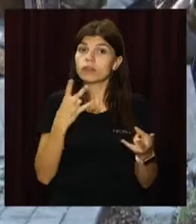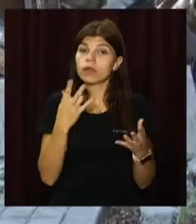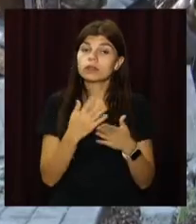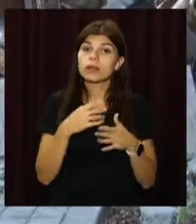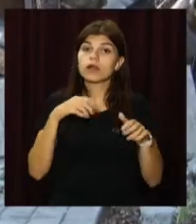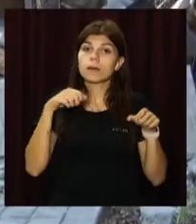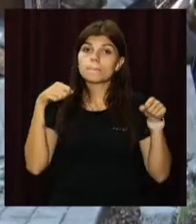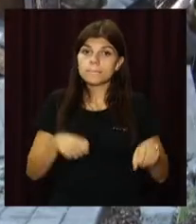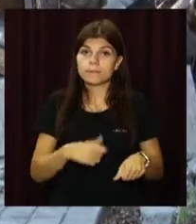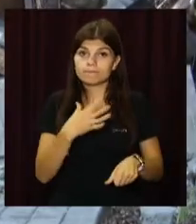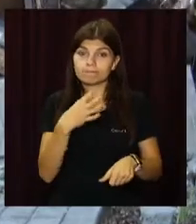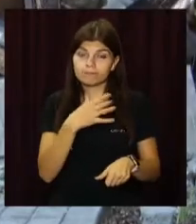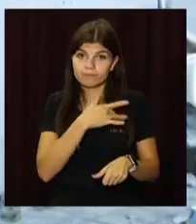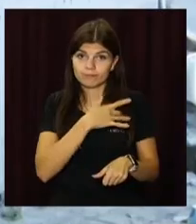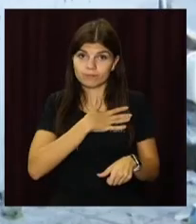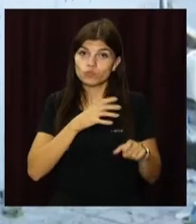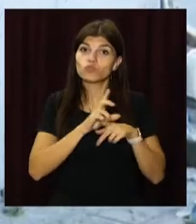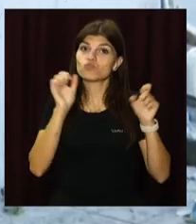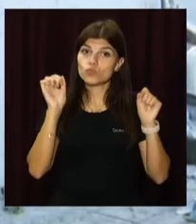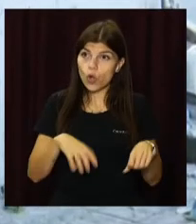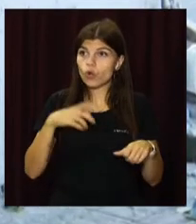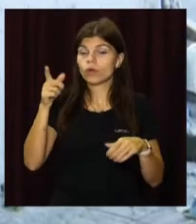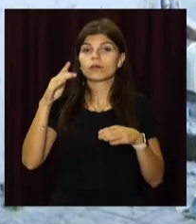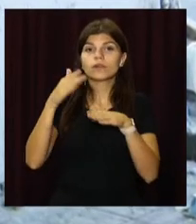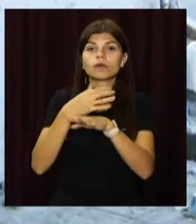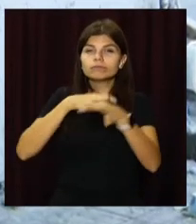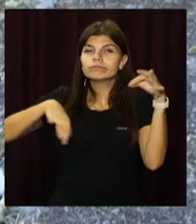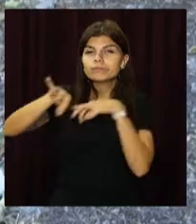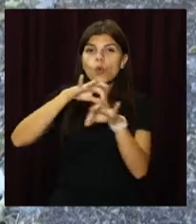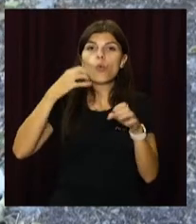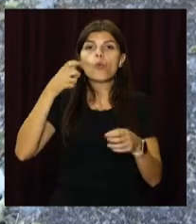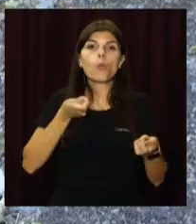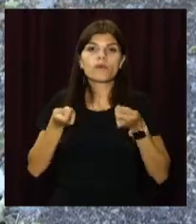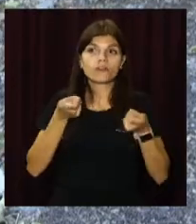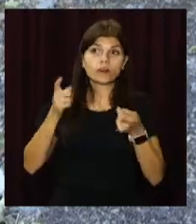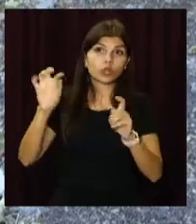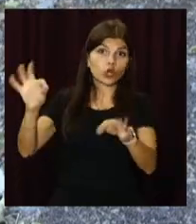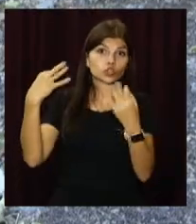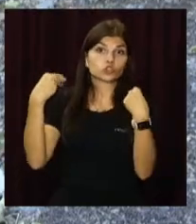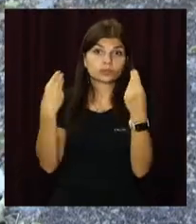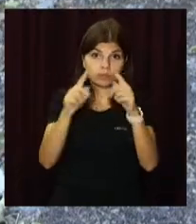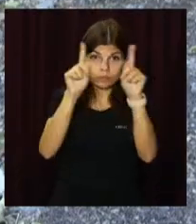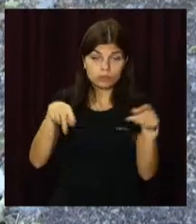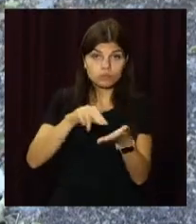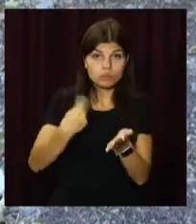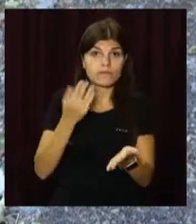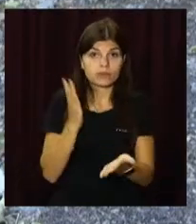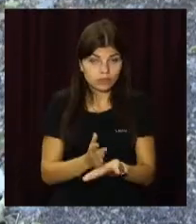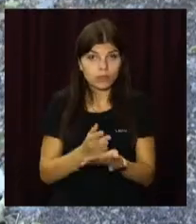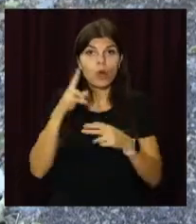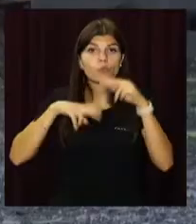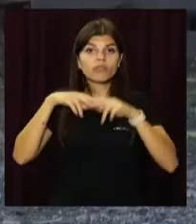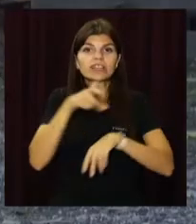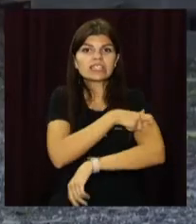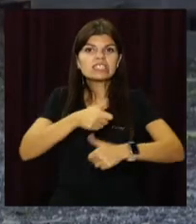на ділянку, отримати висновок головного архітектурного управління та взяти дозвіл архітектурно-будівельної